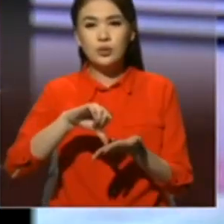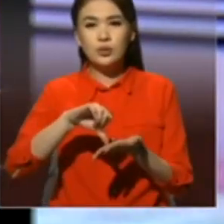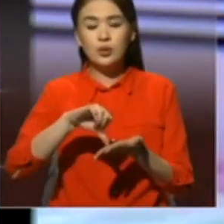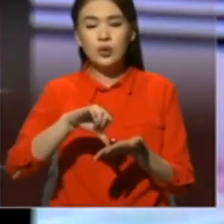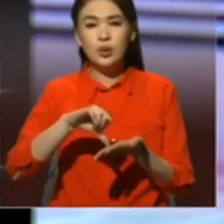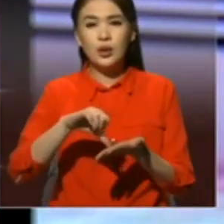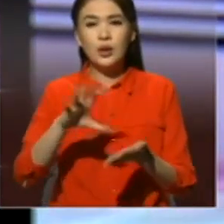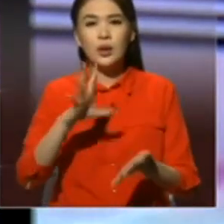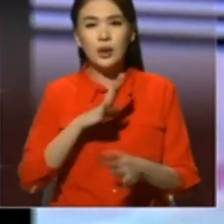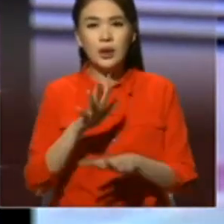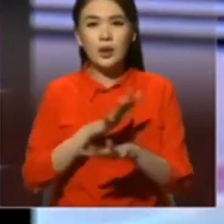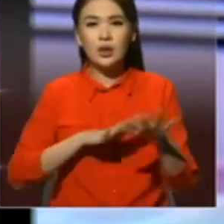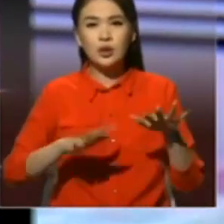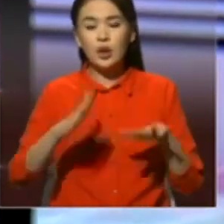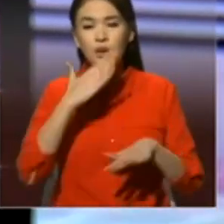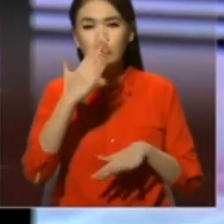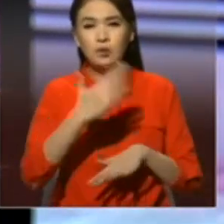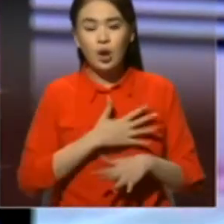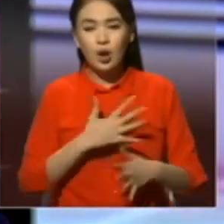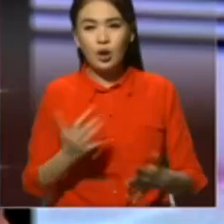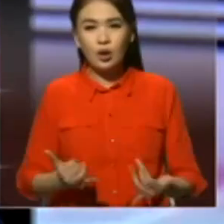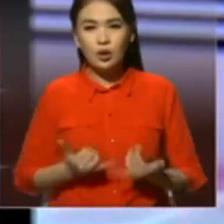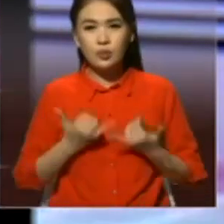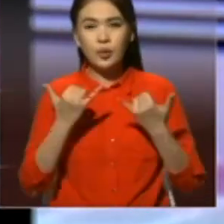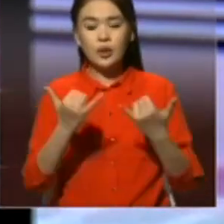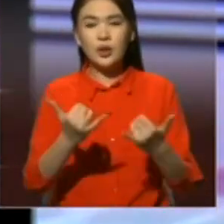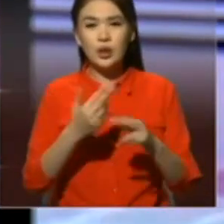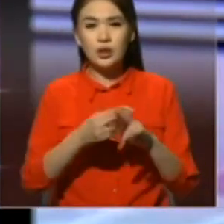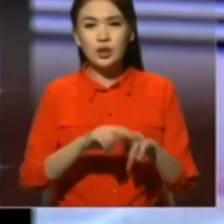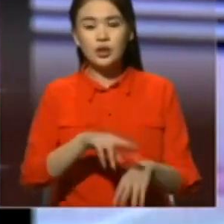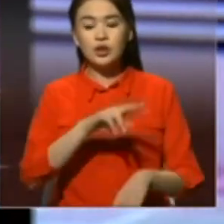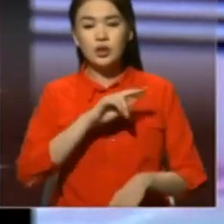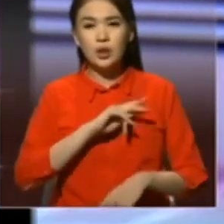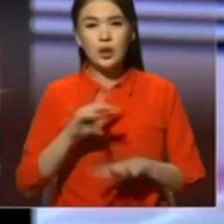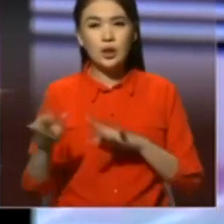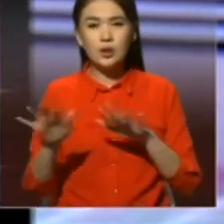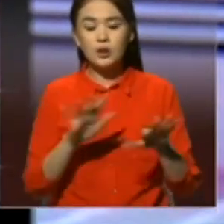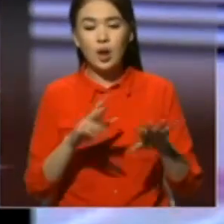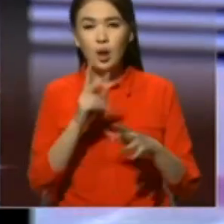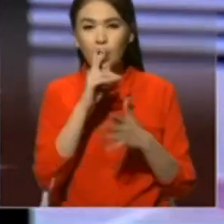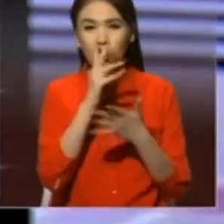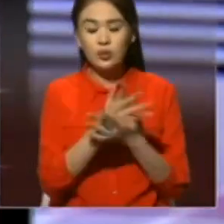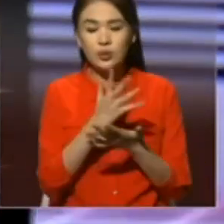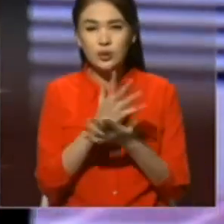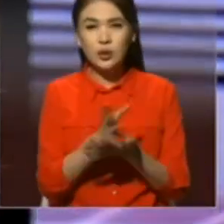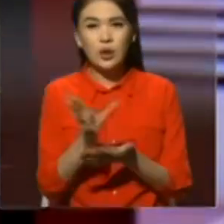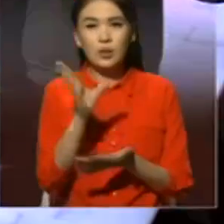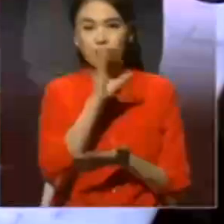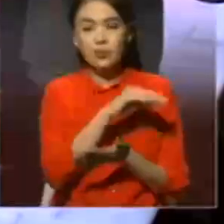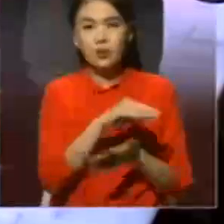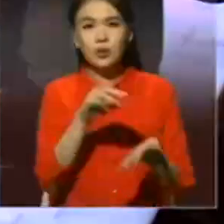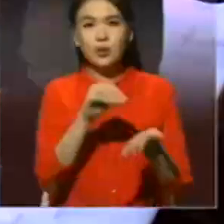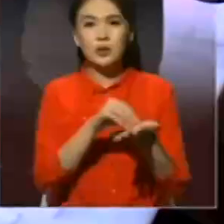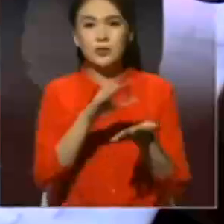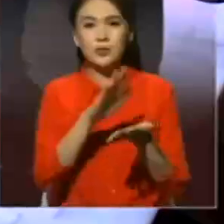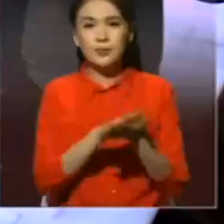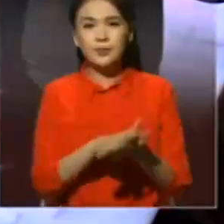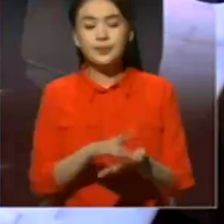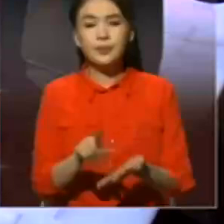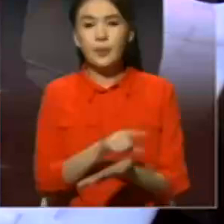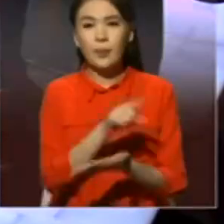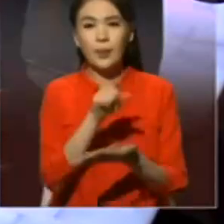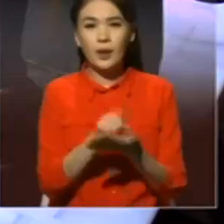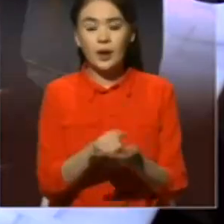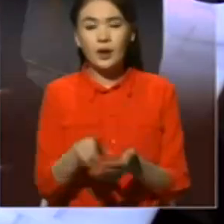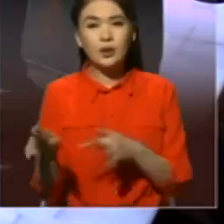ел сүйгіштігі, өзін өзі құрметтеу арқылы өзгеге құрмет жасауды көрсетіп жатыр деп есептеймін. Әрине.